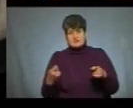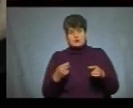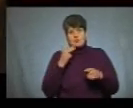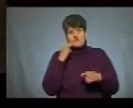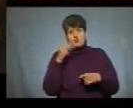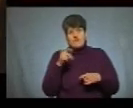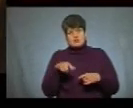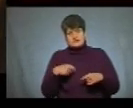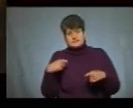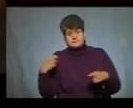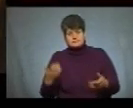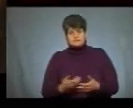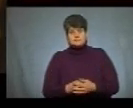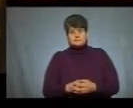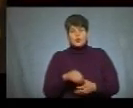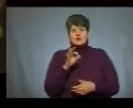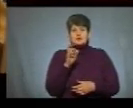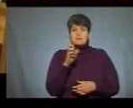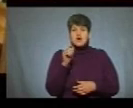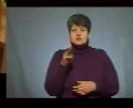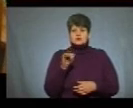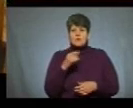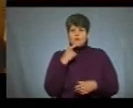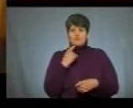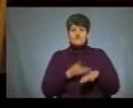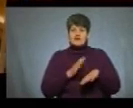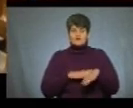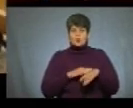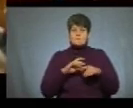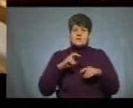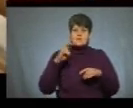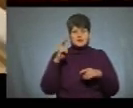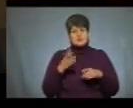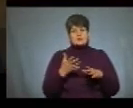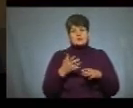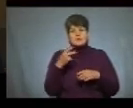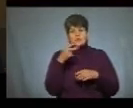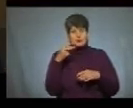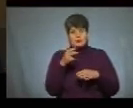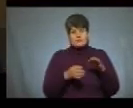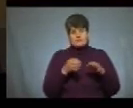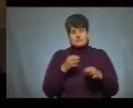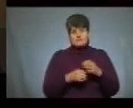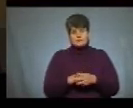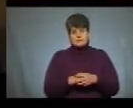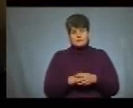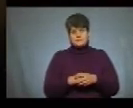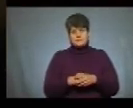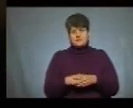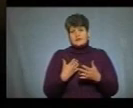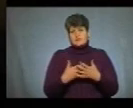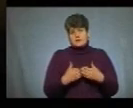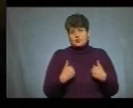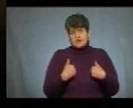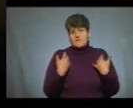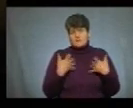обвинувачені. Олександр Башта каже, йому важко підніматися на другий поверх суду, де відбувалося слухання. Напевно, я вже